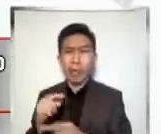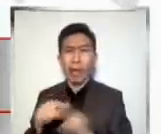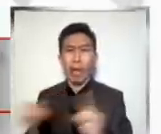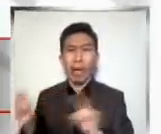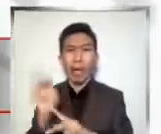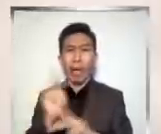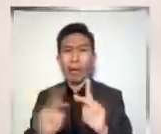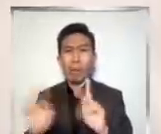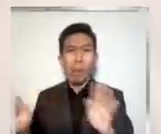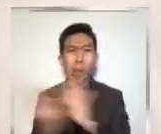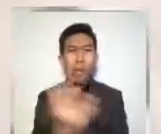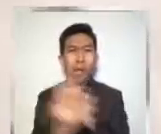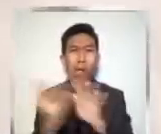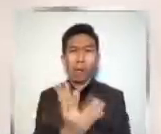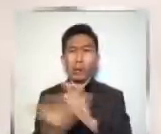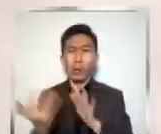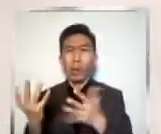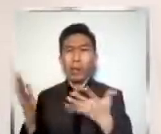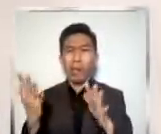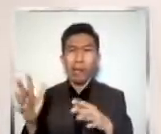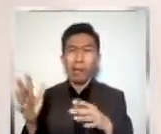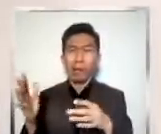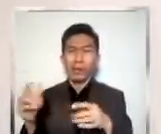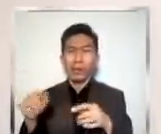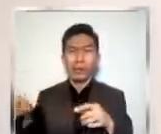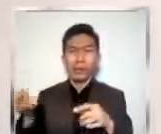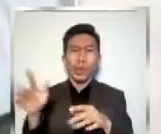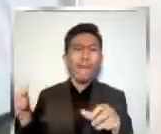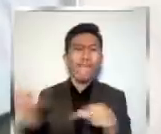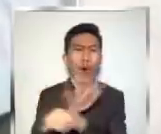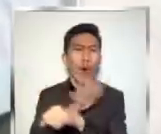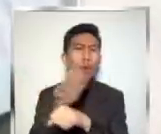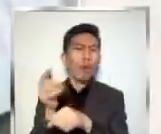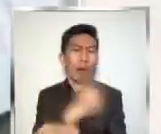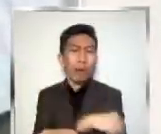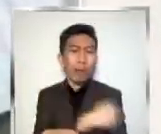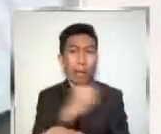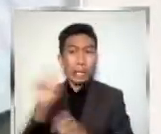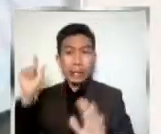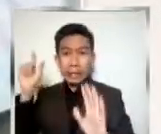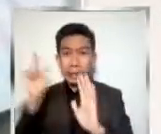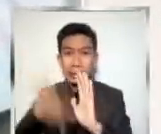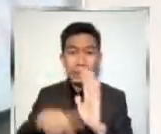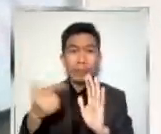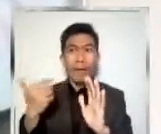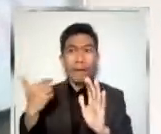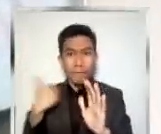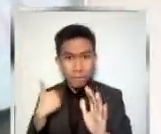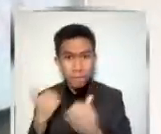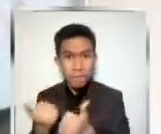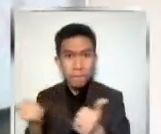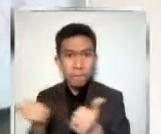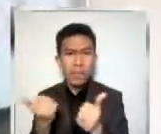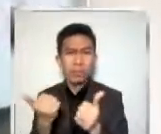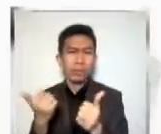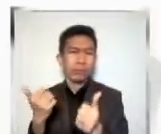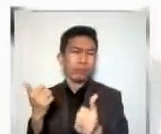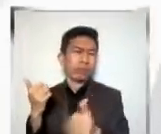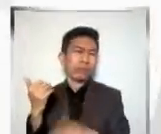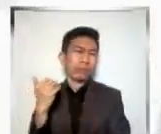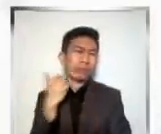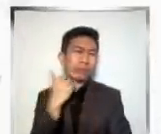nasabihin, wala raw bakante. Nang sa wakas may nag-asikaso na sa kanila, huli na raw ang lahat. Nakita ko si talaga sa